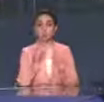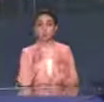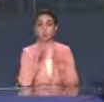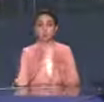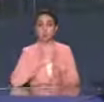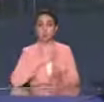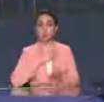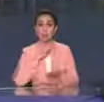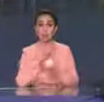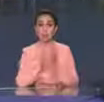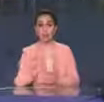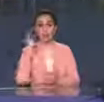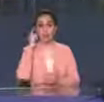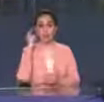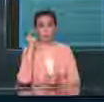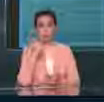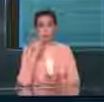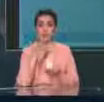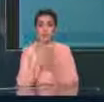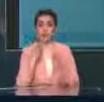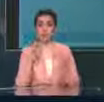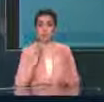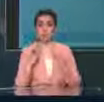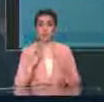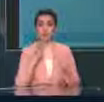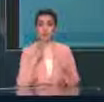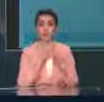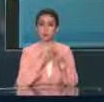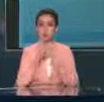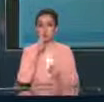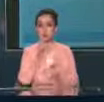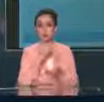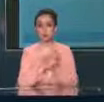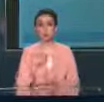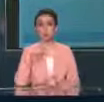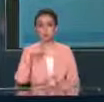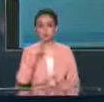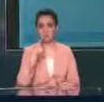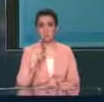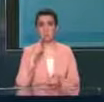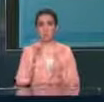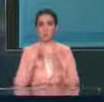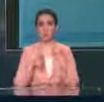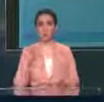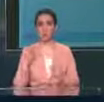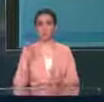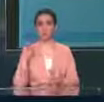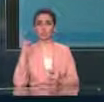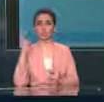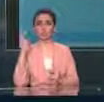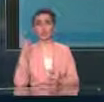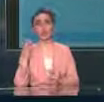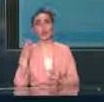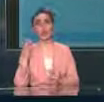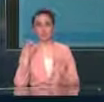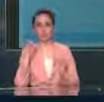имеют грамматическую основу например мы используем ошибки в произношении мы говорим конечно о нужно конечно